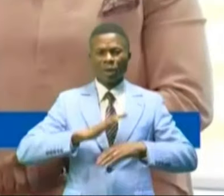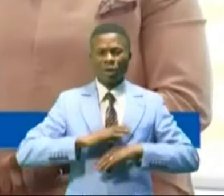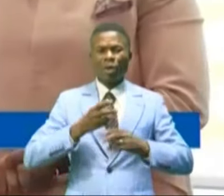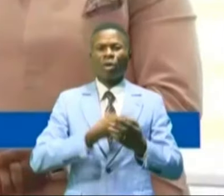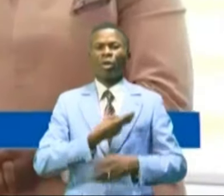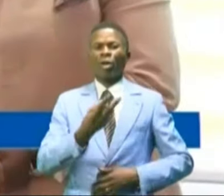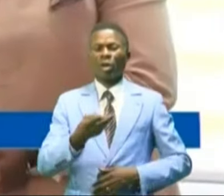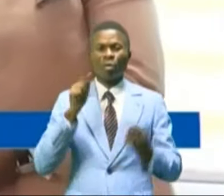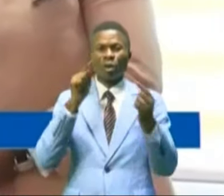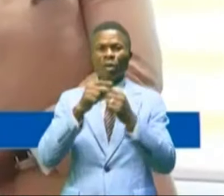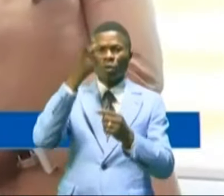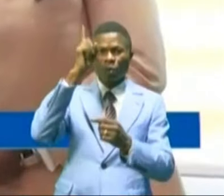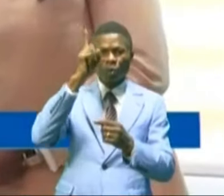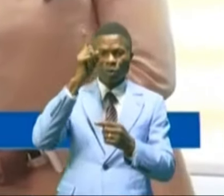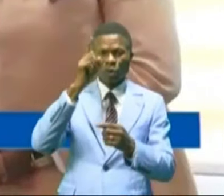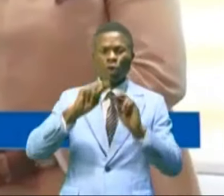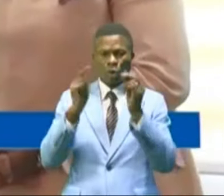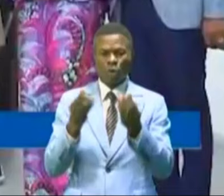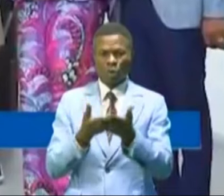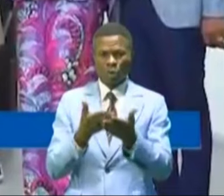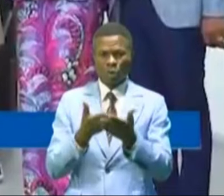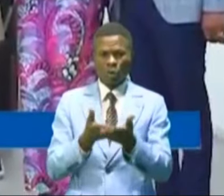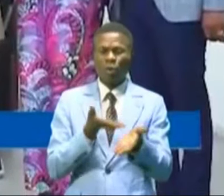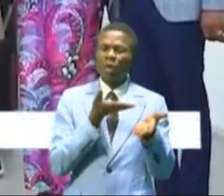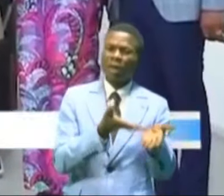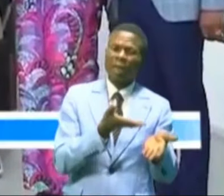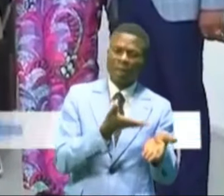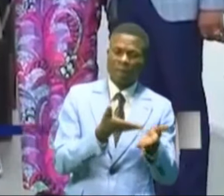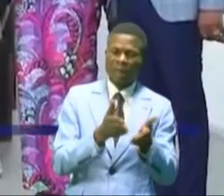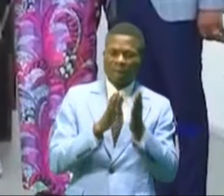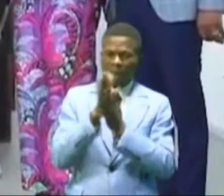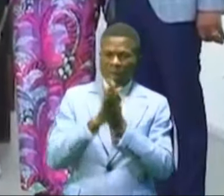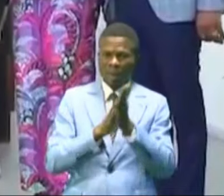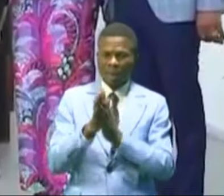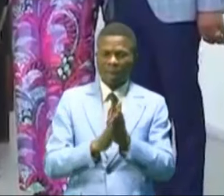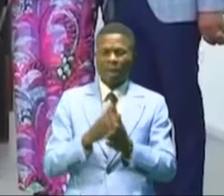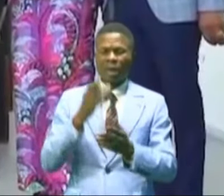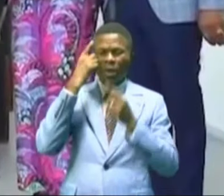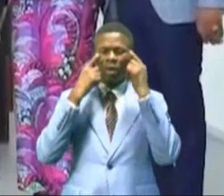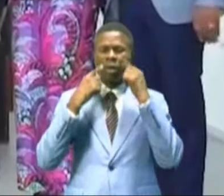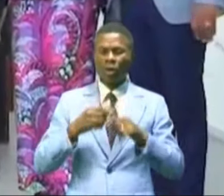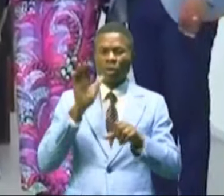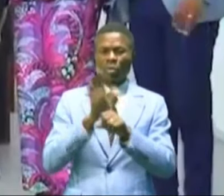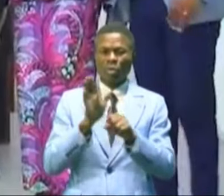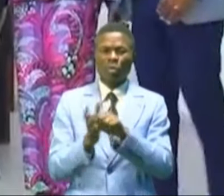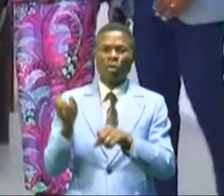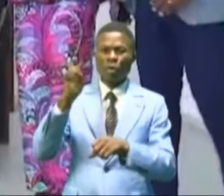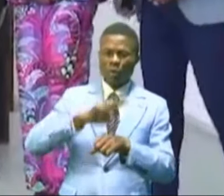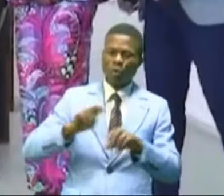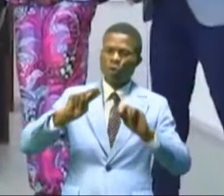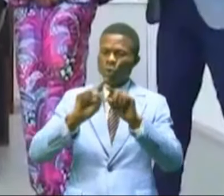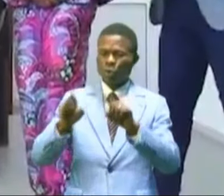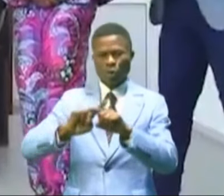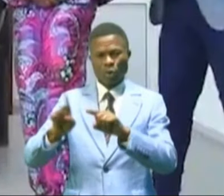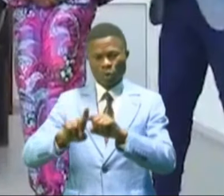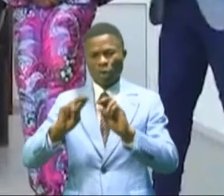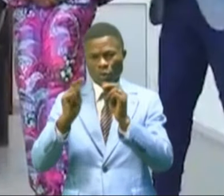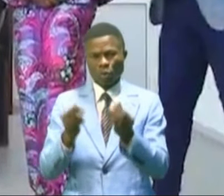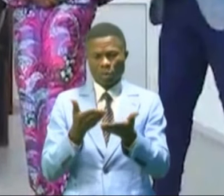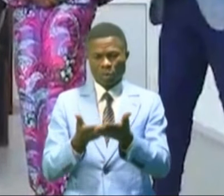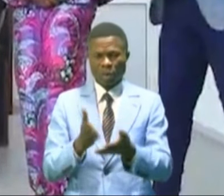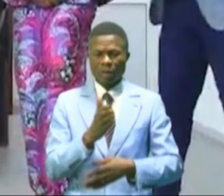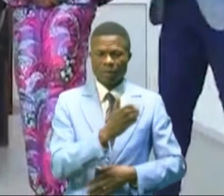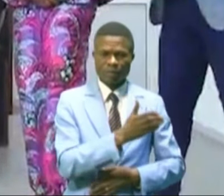et l'objectif de cette structure, de porter toujours attention aux cris de détresse des victimes, toutes catégories confondues.